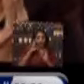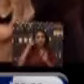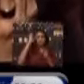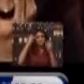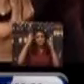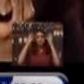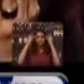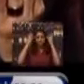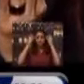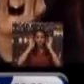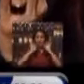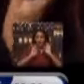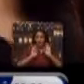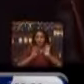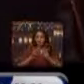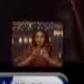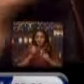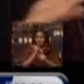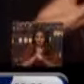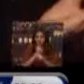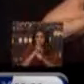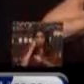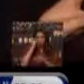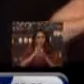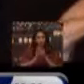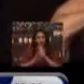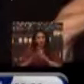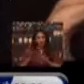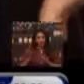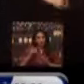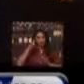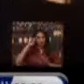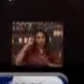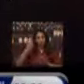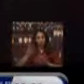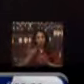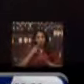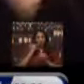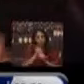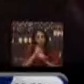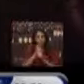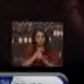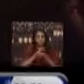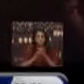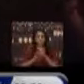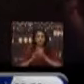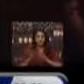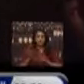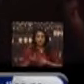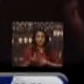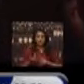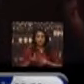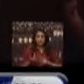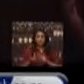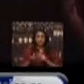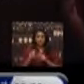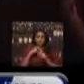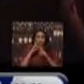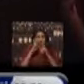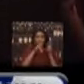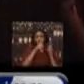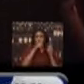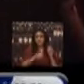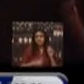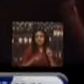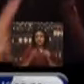دي ومش عارفين يعملوا حاجه. يعني عندي خيبه امل كبيره جدا